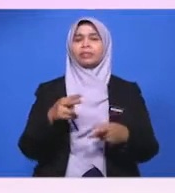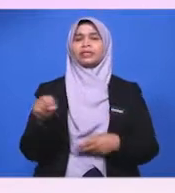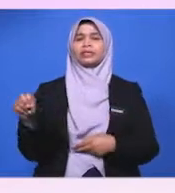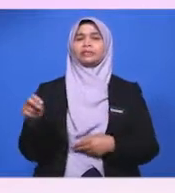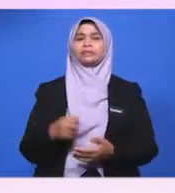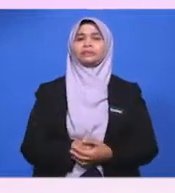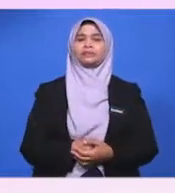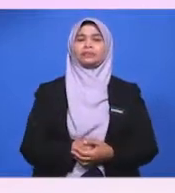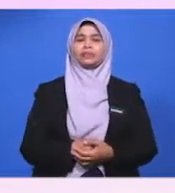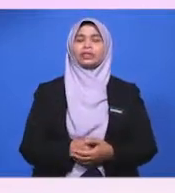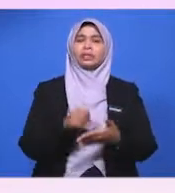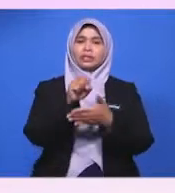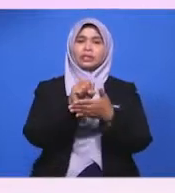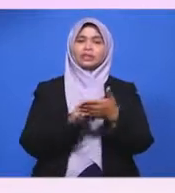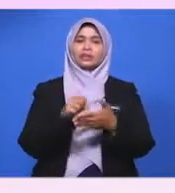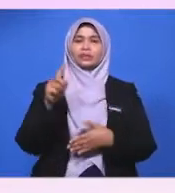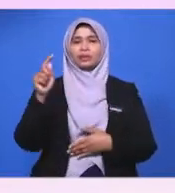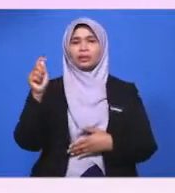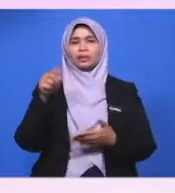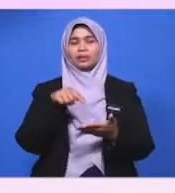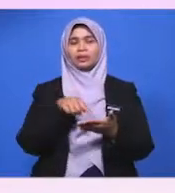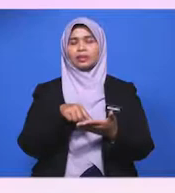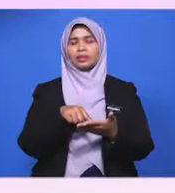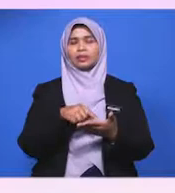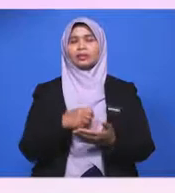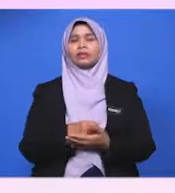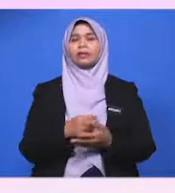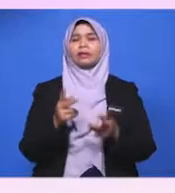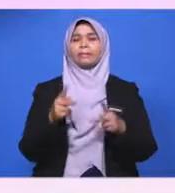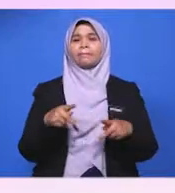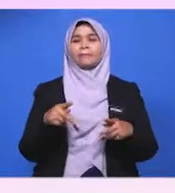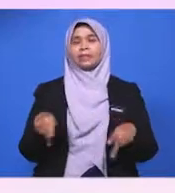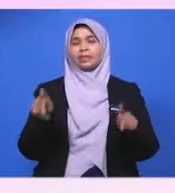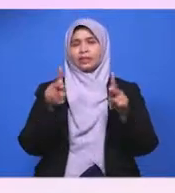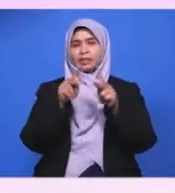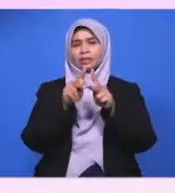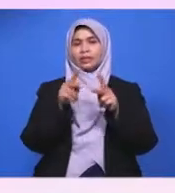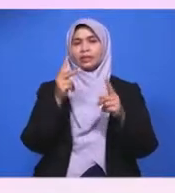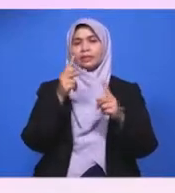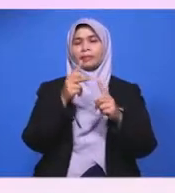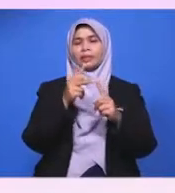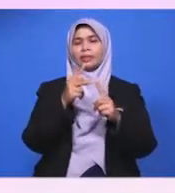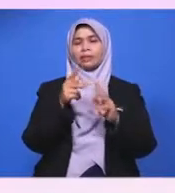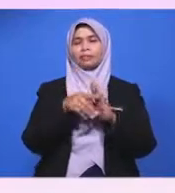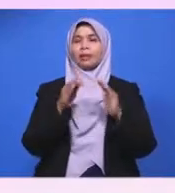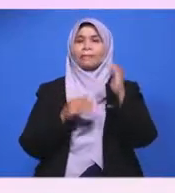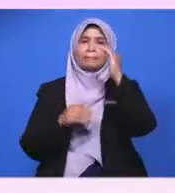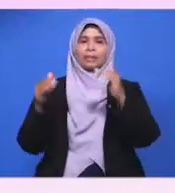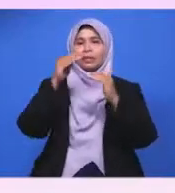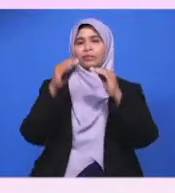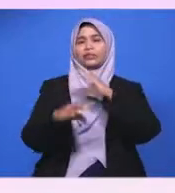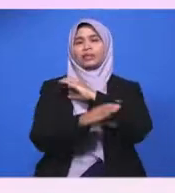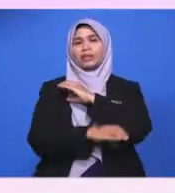perkhidmatan. Sektor tertia ini memainkan peranan penting kepada pembangunan